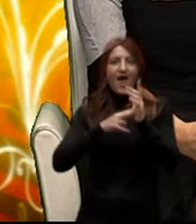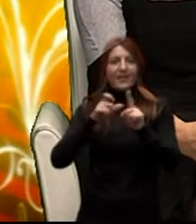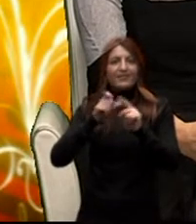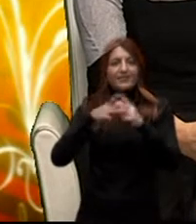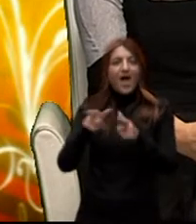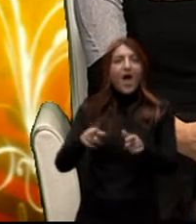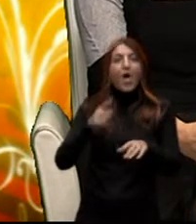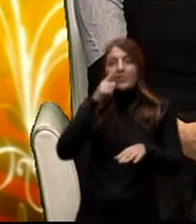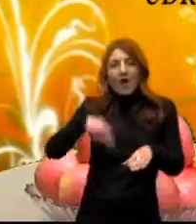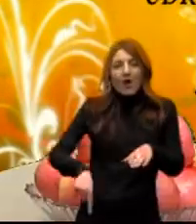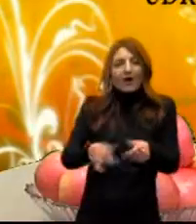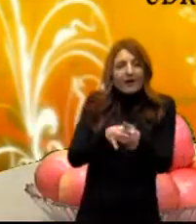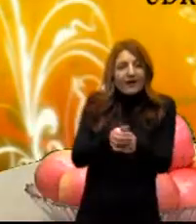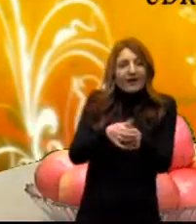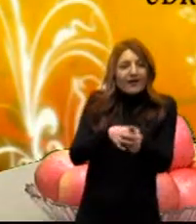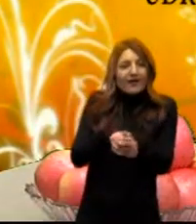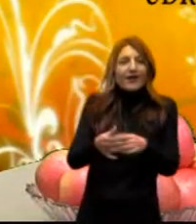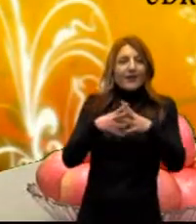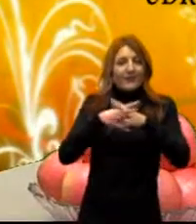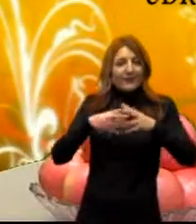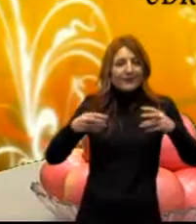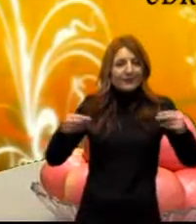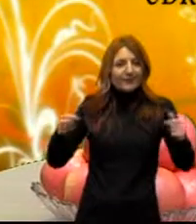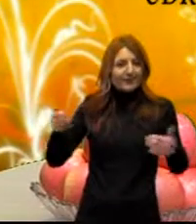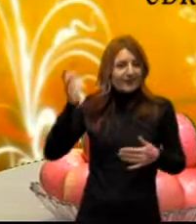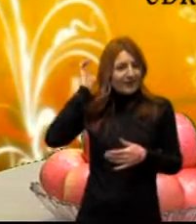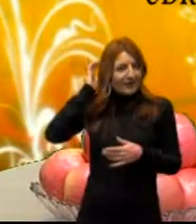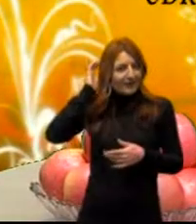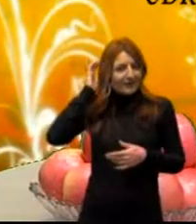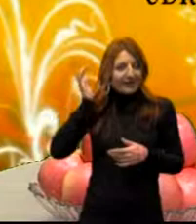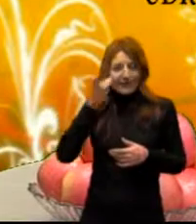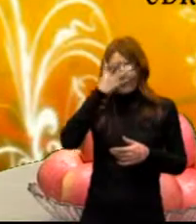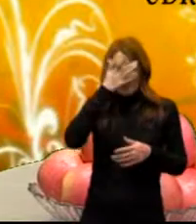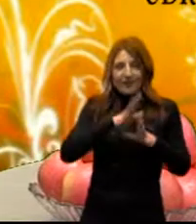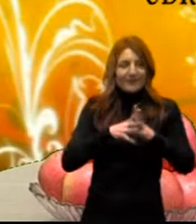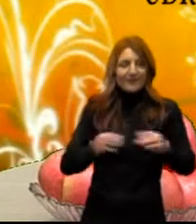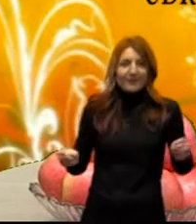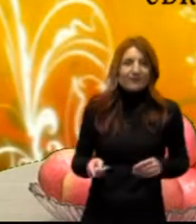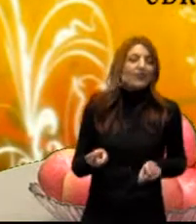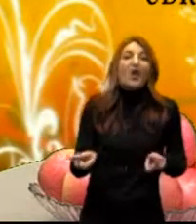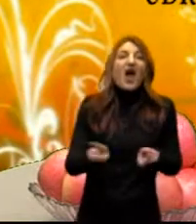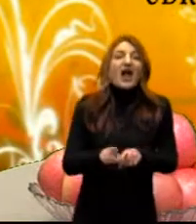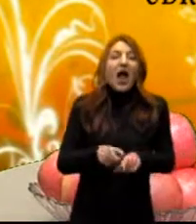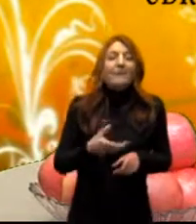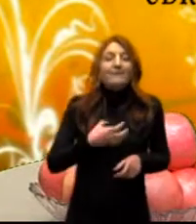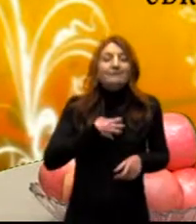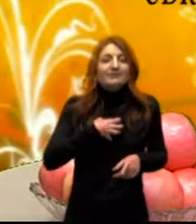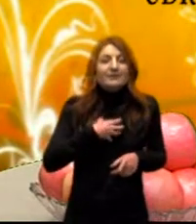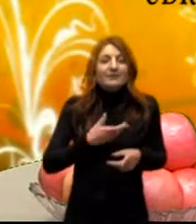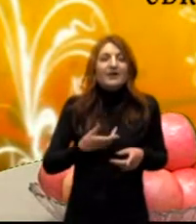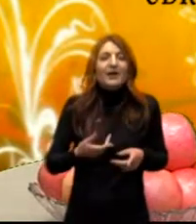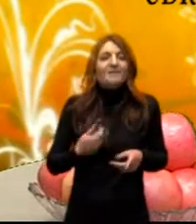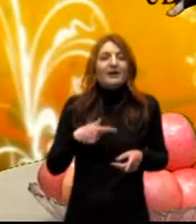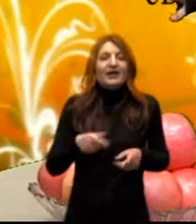bi se vratili na psihološki taj tu. Znači, već psihološki mi smo suprotno